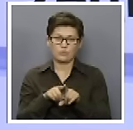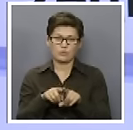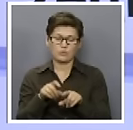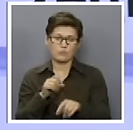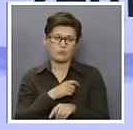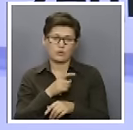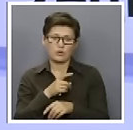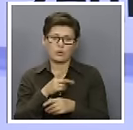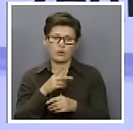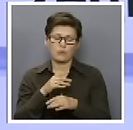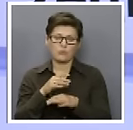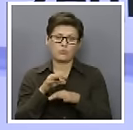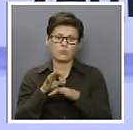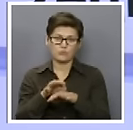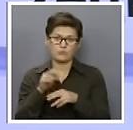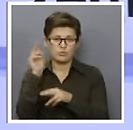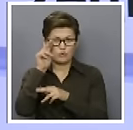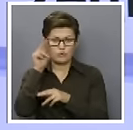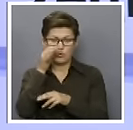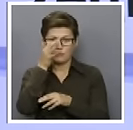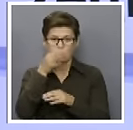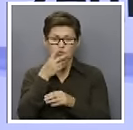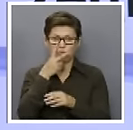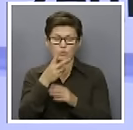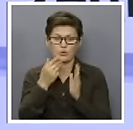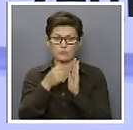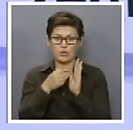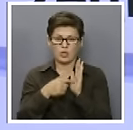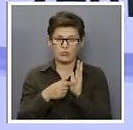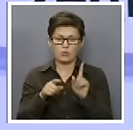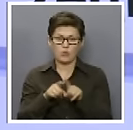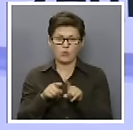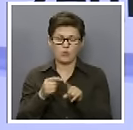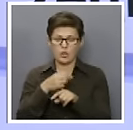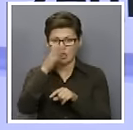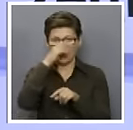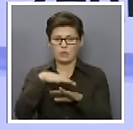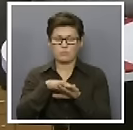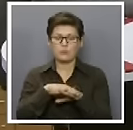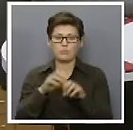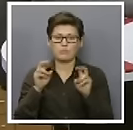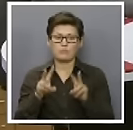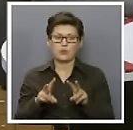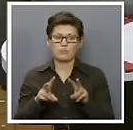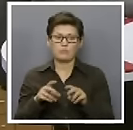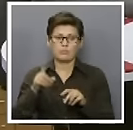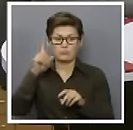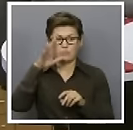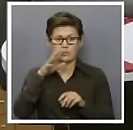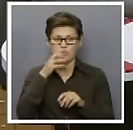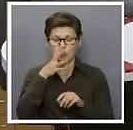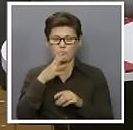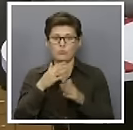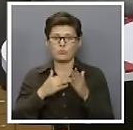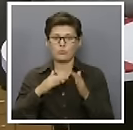дейді, шеберлік класын өткізіп жатыр. Өздерінің тәжірибелерін көрсетіп жатыр. Бұл да осы еліміздің мамандары белгілі бір жақсы